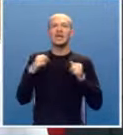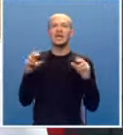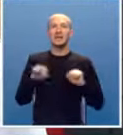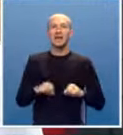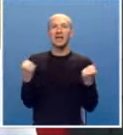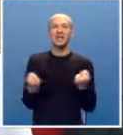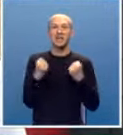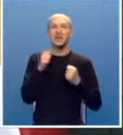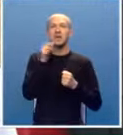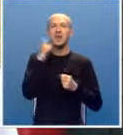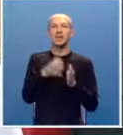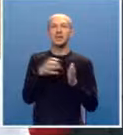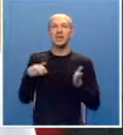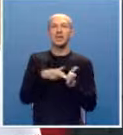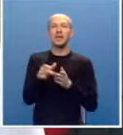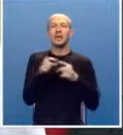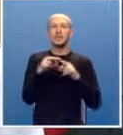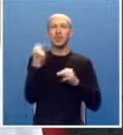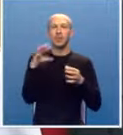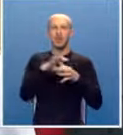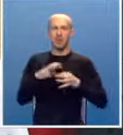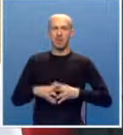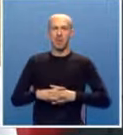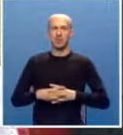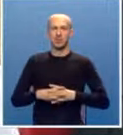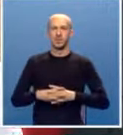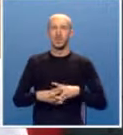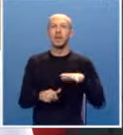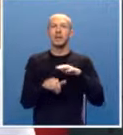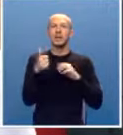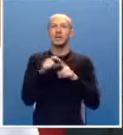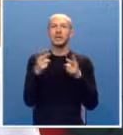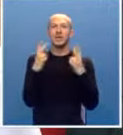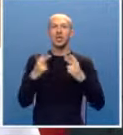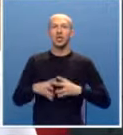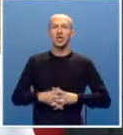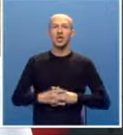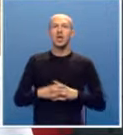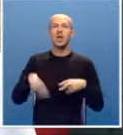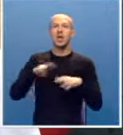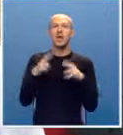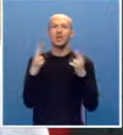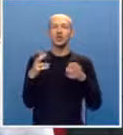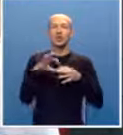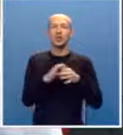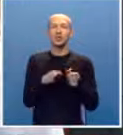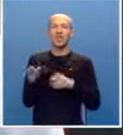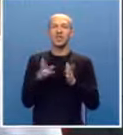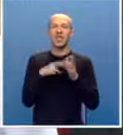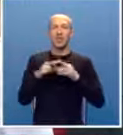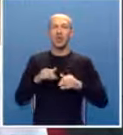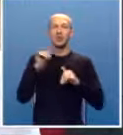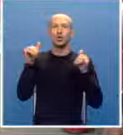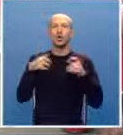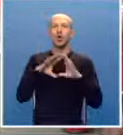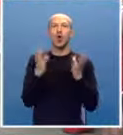aktivizam i namjera da se dalje ide sa dobrim projektima. Naravno da jedan od strateških ili taj strateški najvažniji projekat se odnosi ovdje na